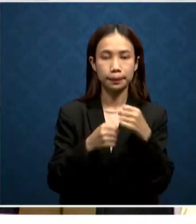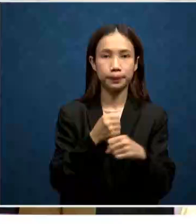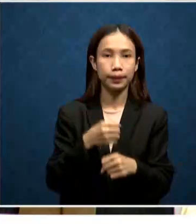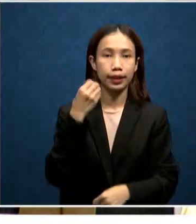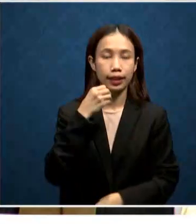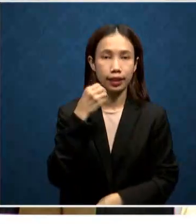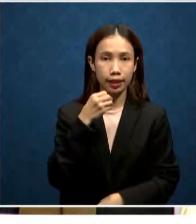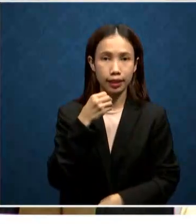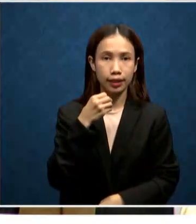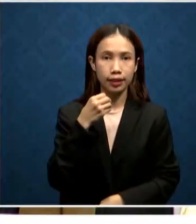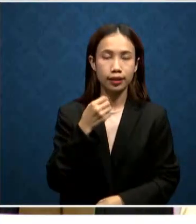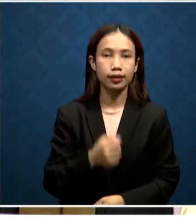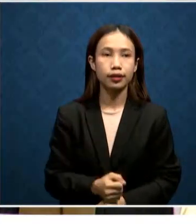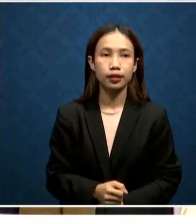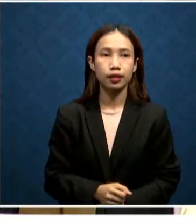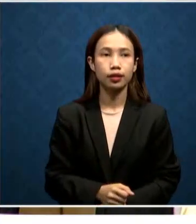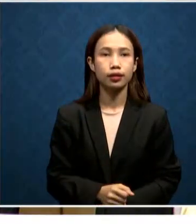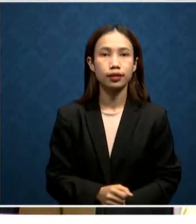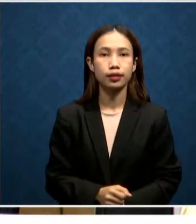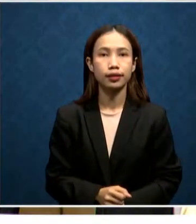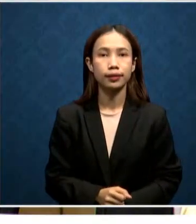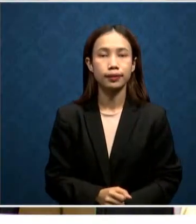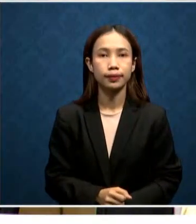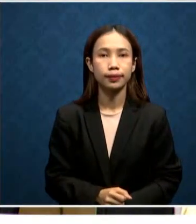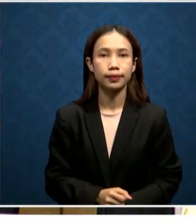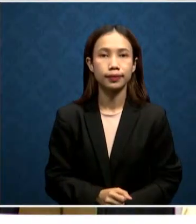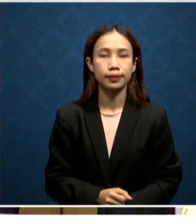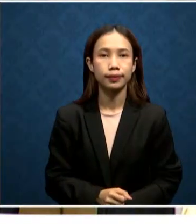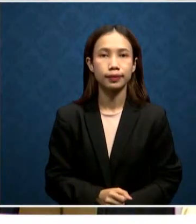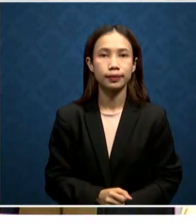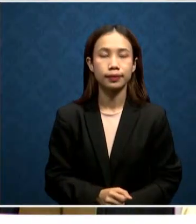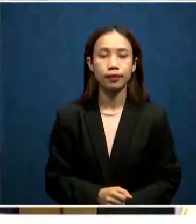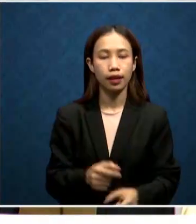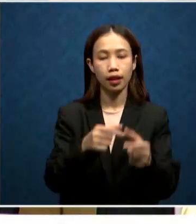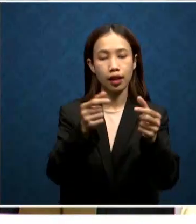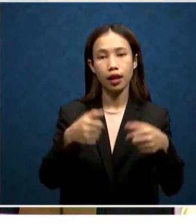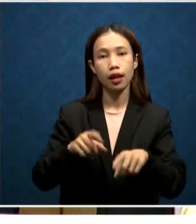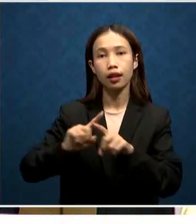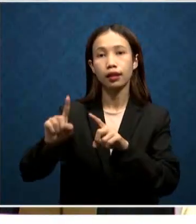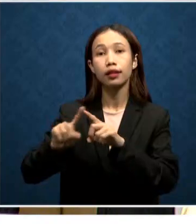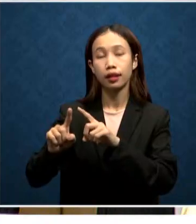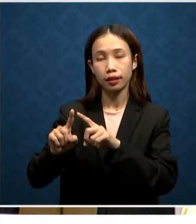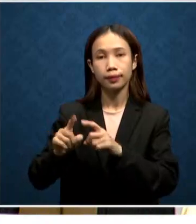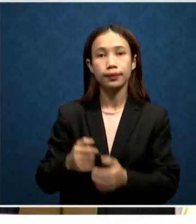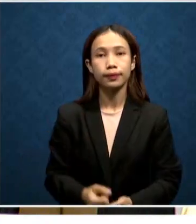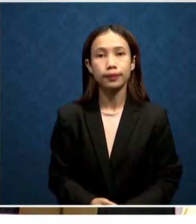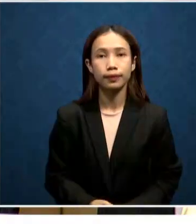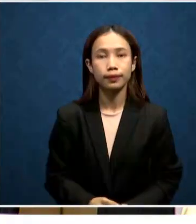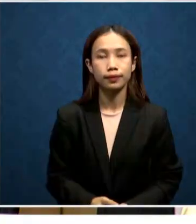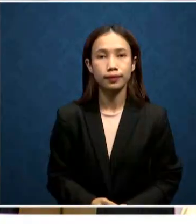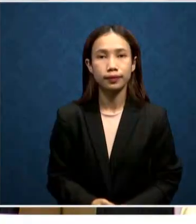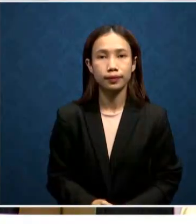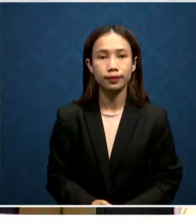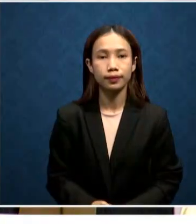สาพุเอ่อของกตสหรัฐหรือว่าเอ่อ Human rights Watchหรือว่า amnesty Internationalเนี่ยเราก็จะมี